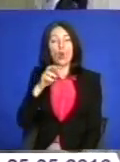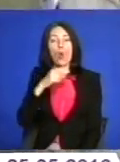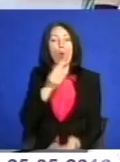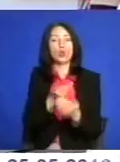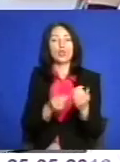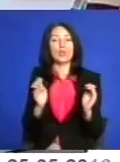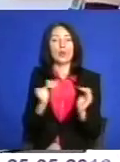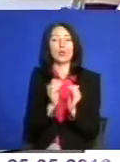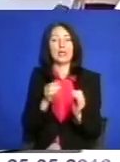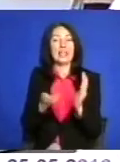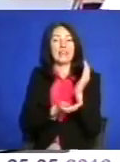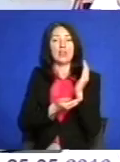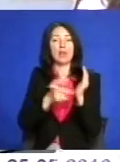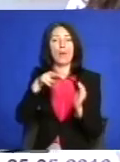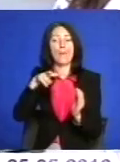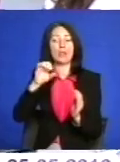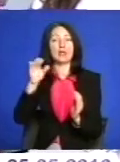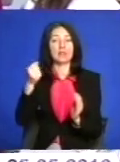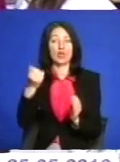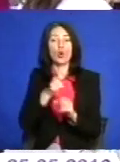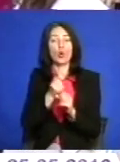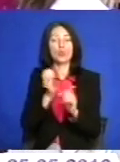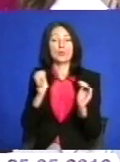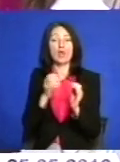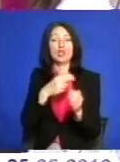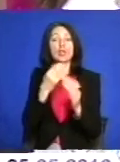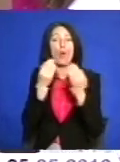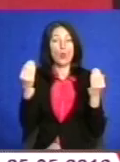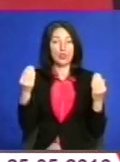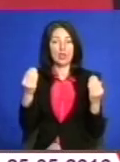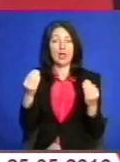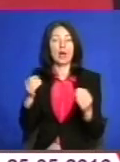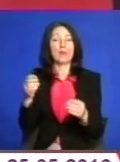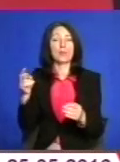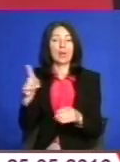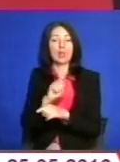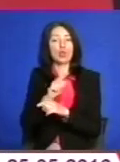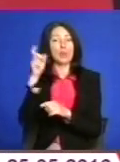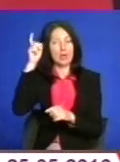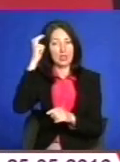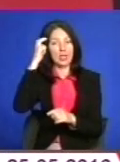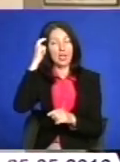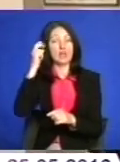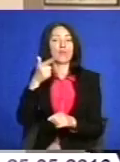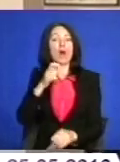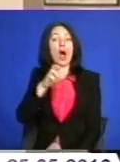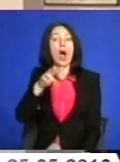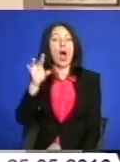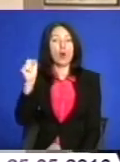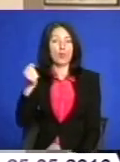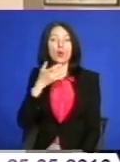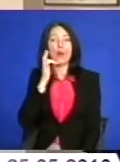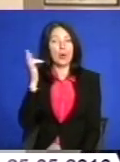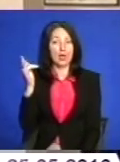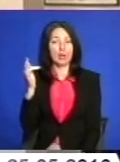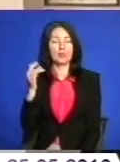пластики. Його роботи зберігаються у музеях Тернополя, Києва, Славутича, Львова, Гамбурга, Сполучених Штатів Америки. Мої роботи, вони більш